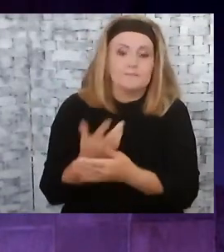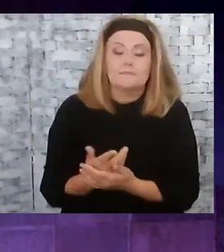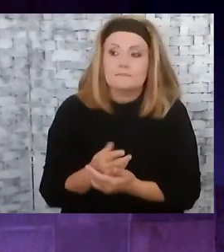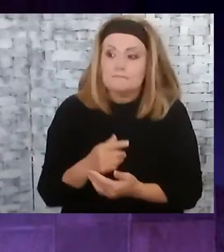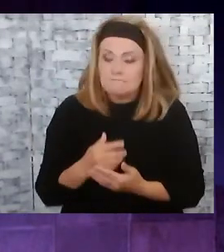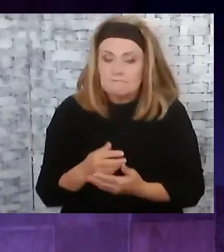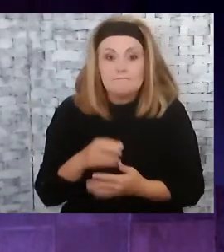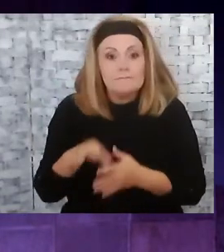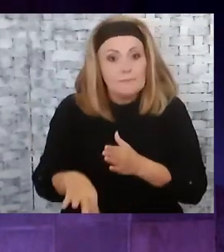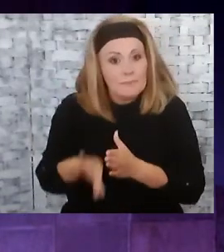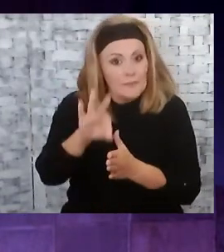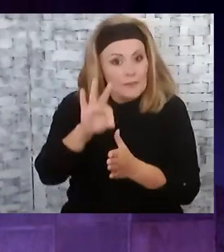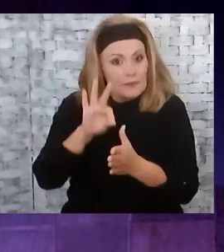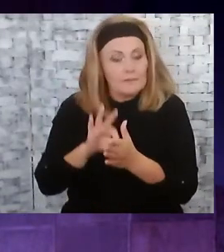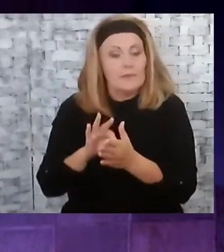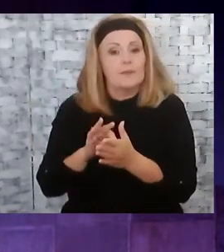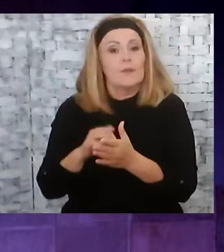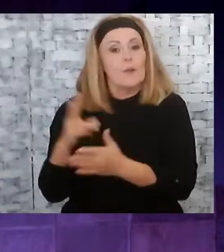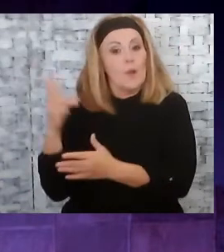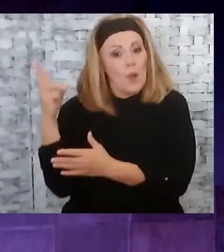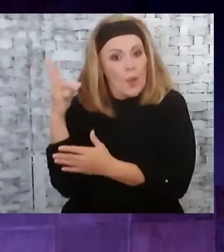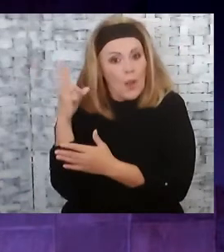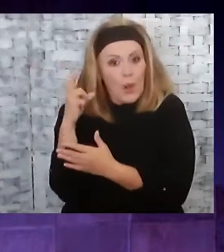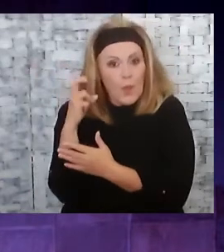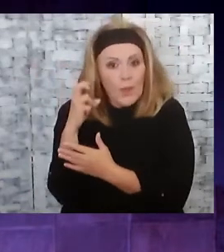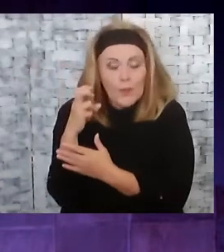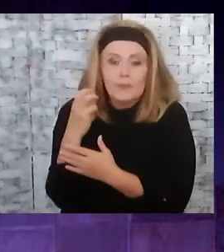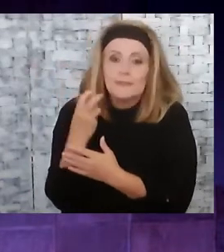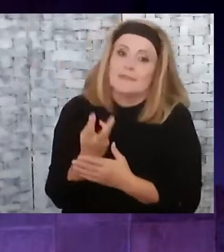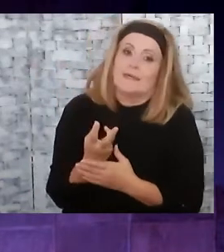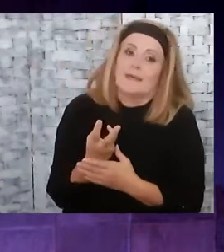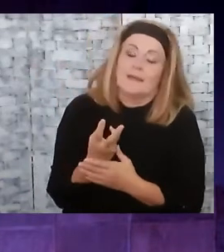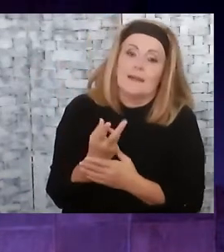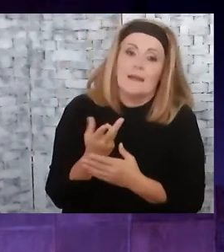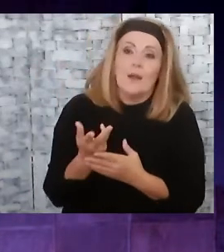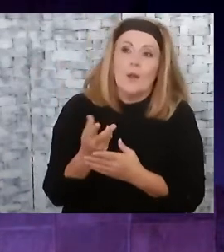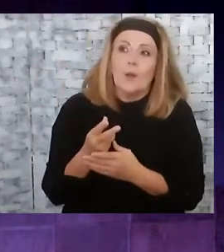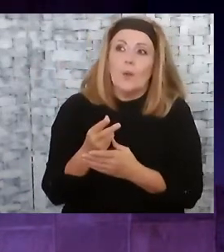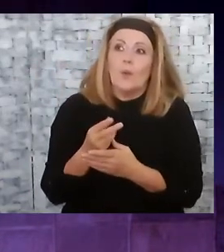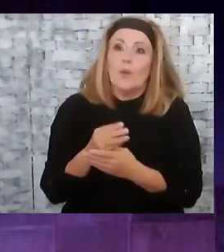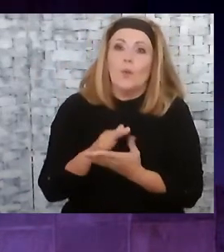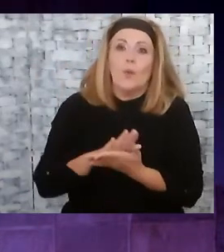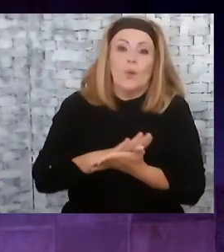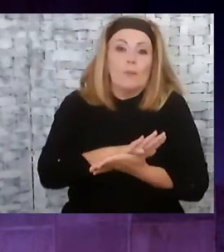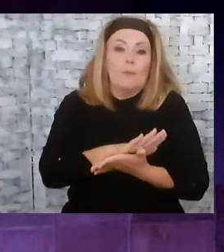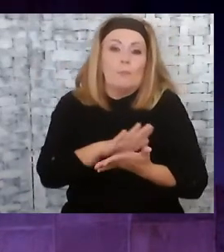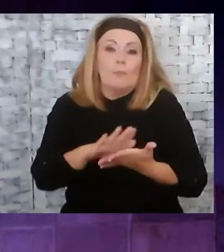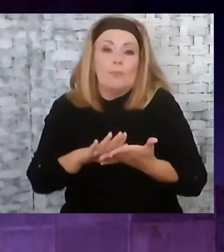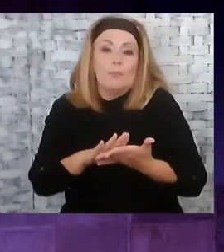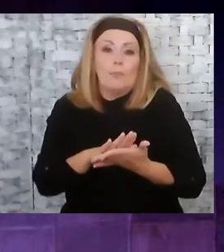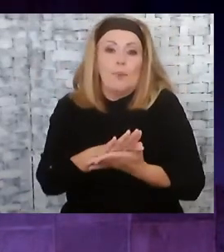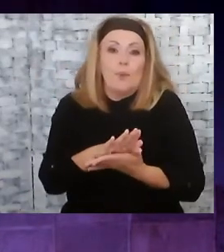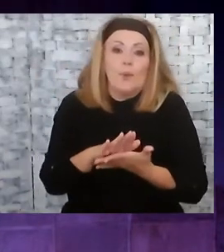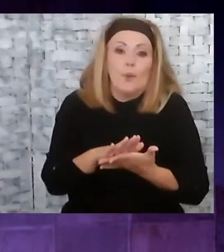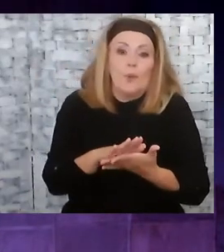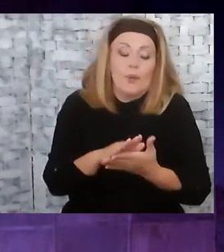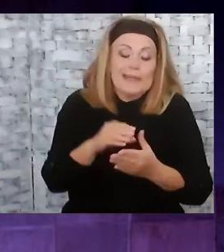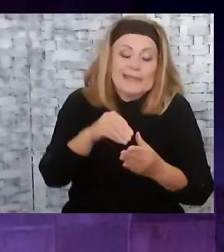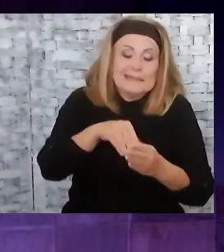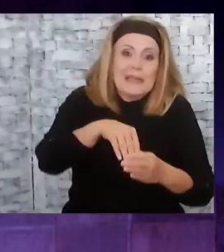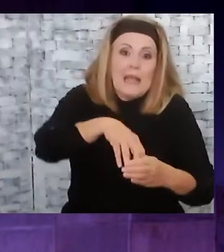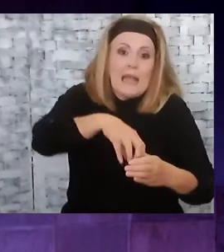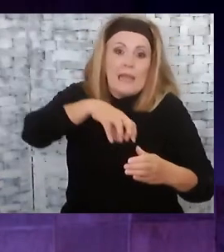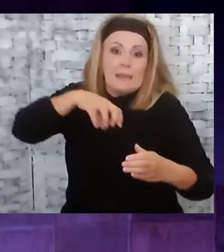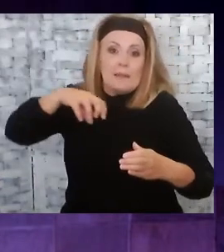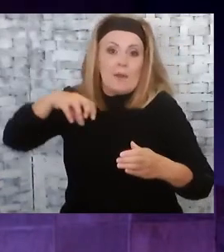na 'n videoklip oor hoe toetsing, beproeving, suiwering werk, en om dan te dink aan dit wat in jou en in